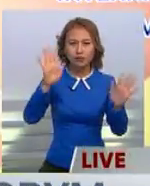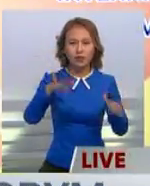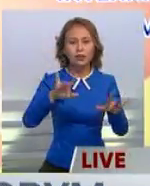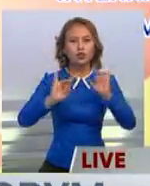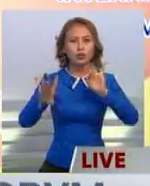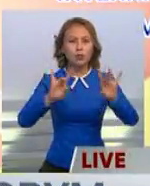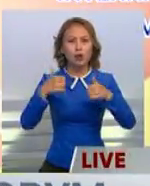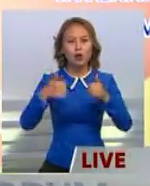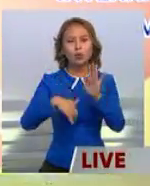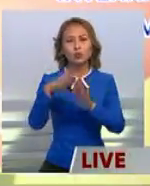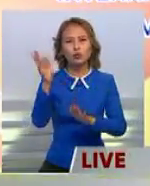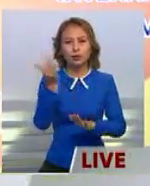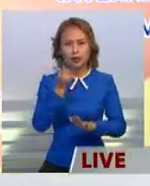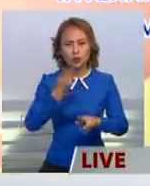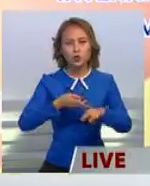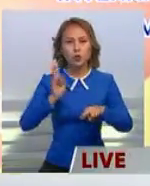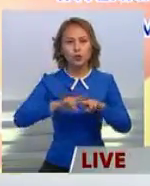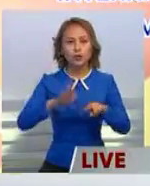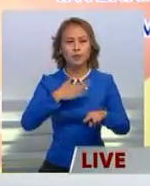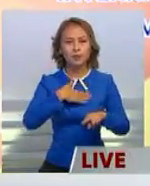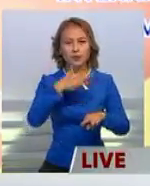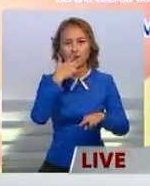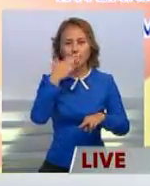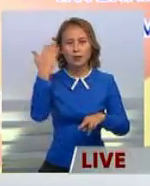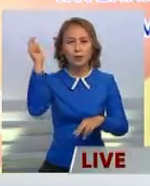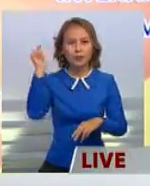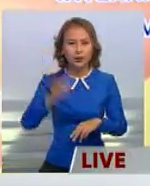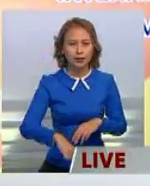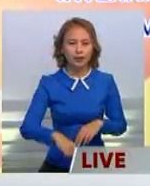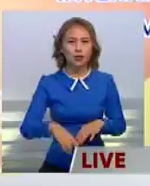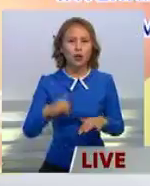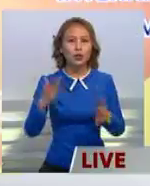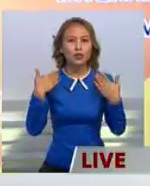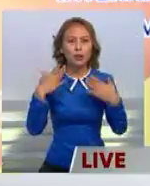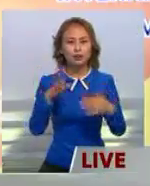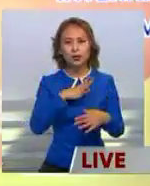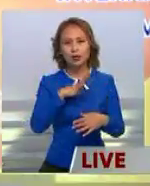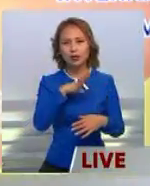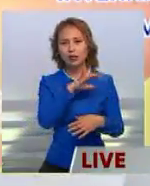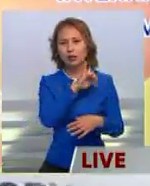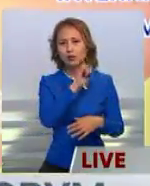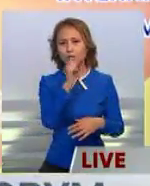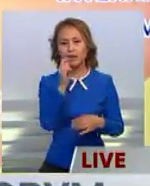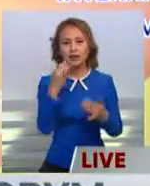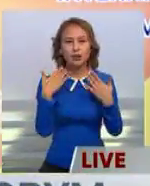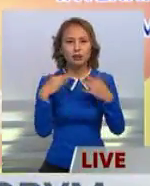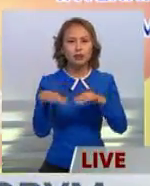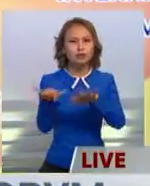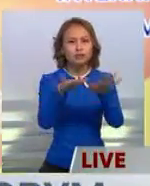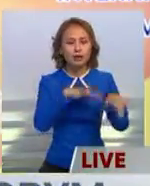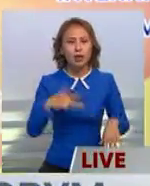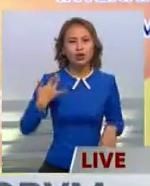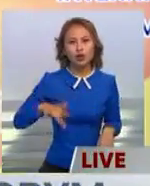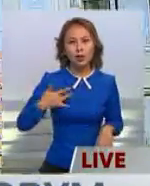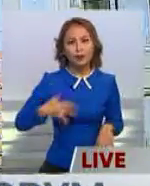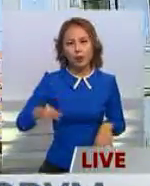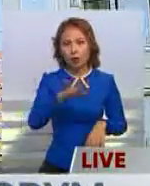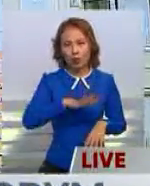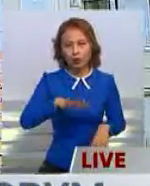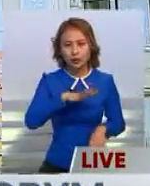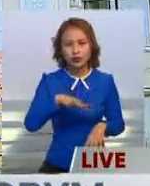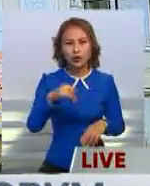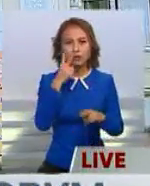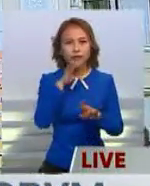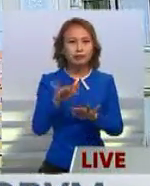жарнамасын жақсарту керек деп санайды шетелдік меймандар. Өткен демалыс күндері Жамбыл өңірінің туристік жерлерін арнайы аралаған қонақтар аймақтың